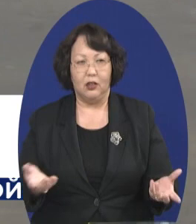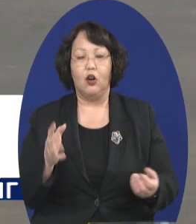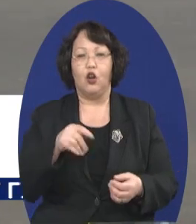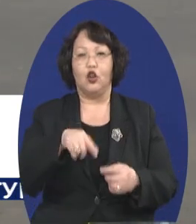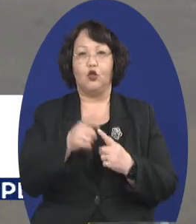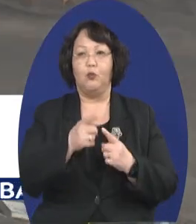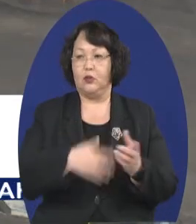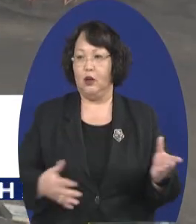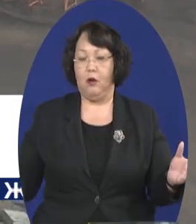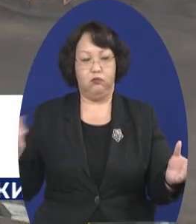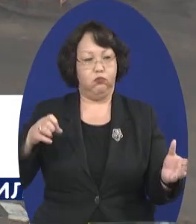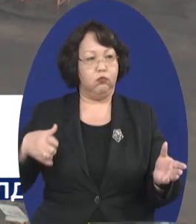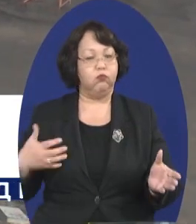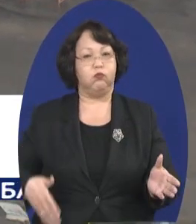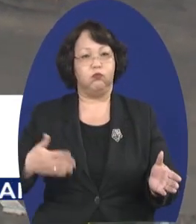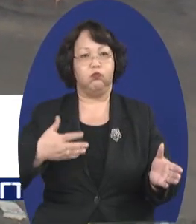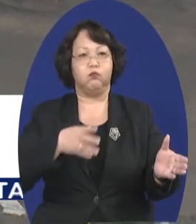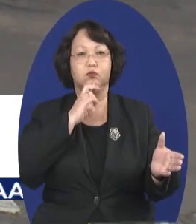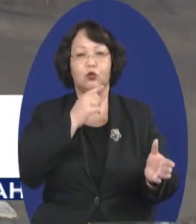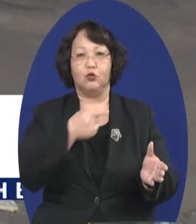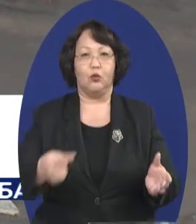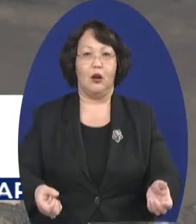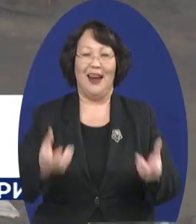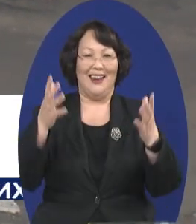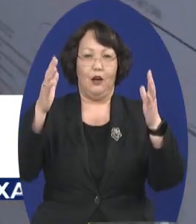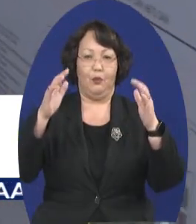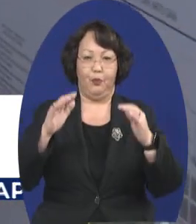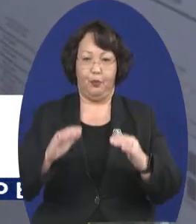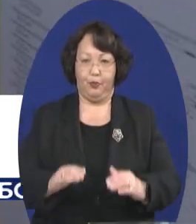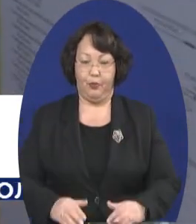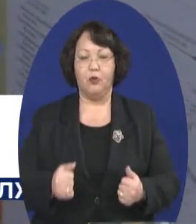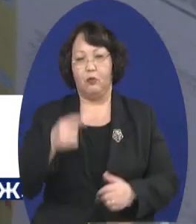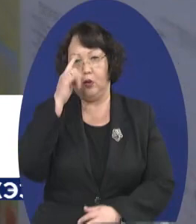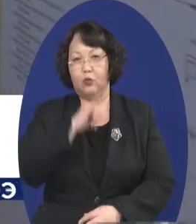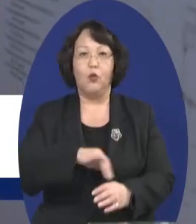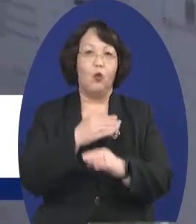тээвэрлэдэг болсноор энэ сүргүүр дагвар буурна гэж тооцоолж байна. Ийхүү Манаус уул уурхай